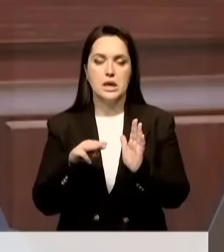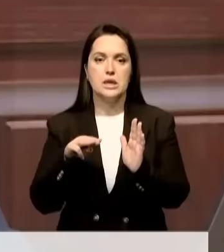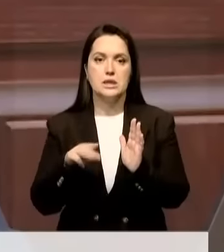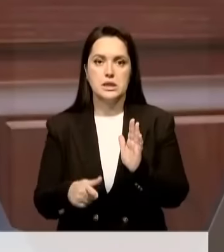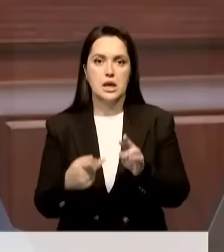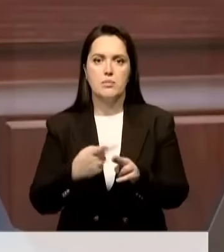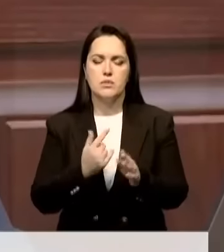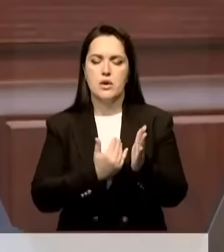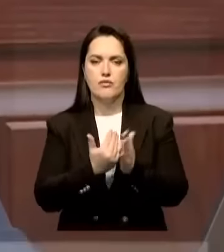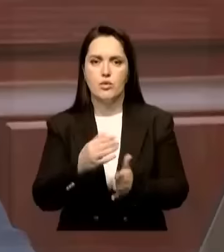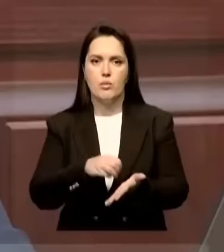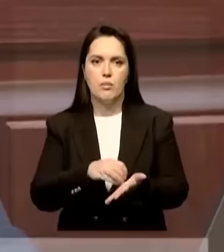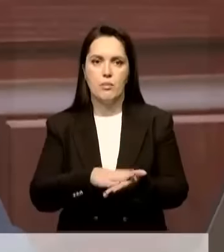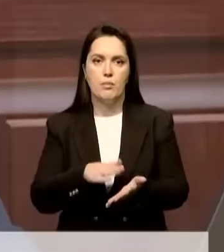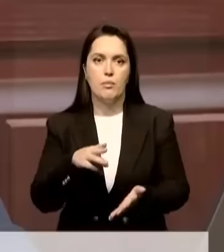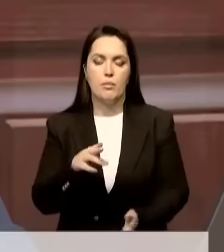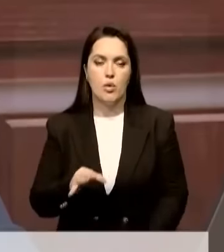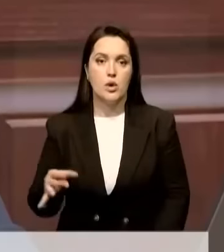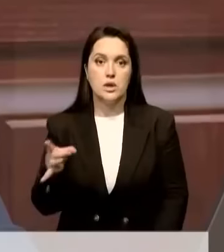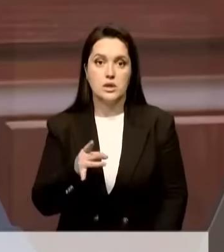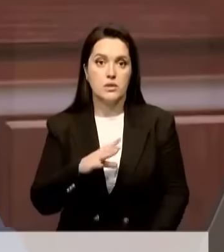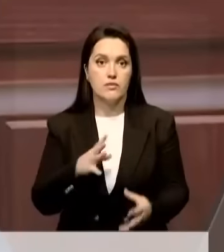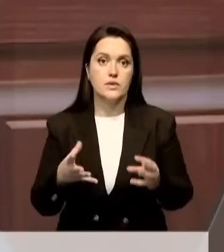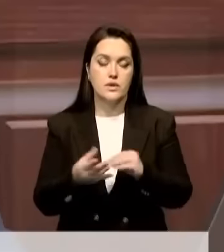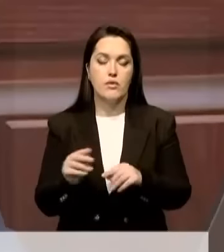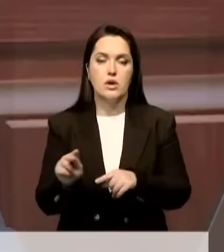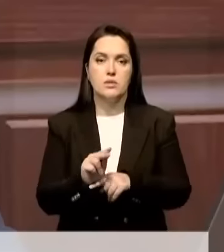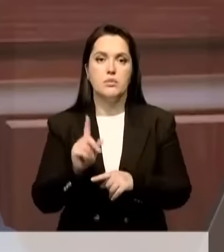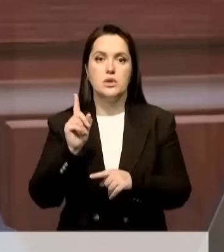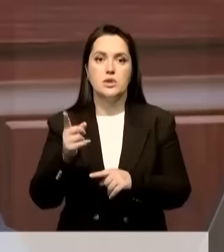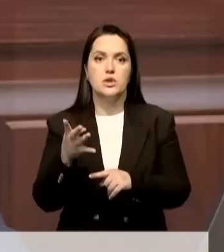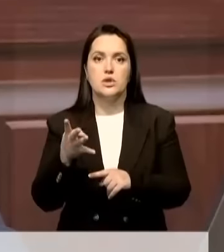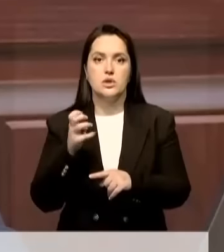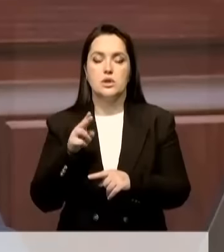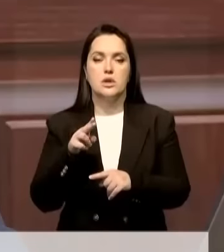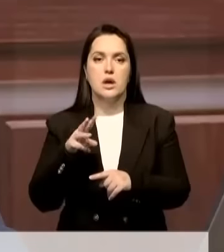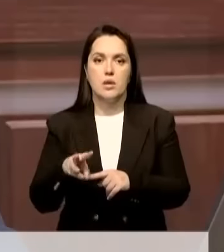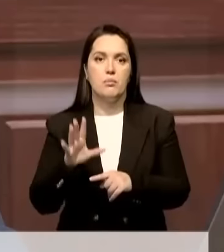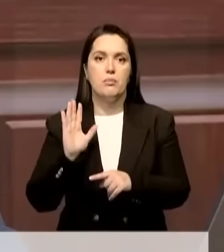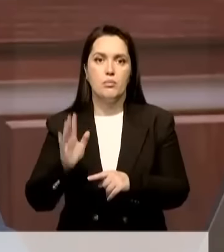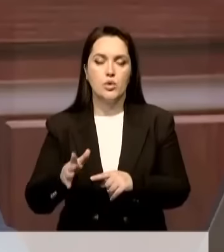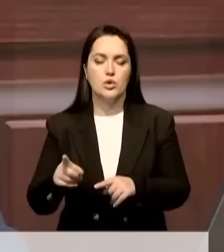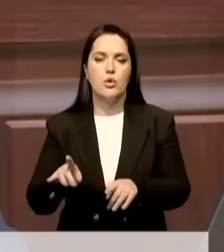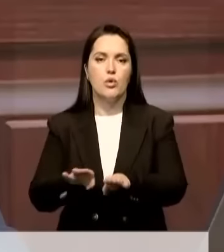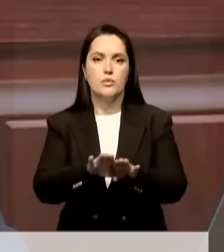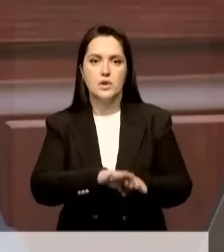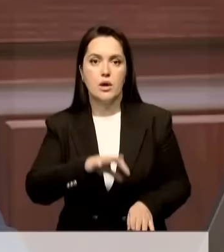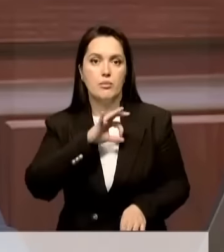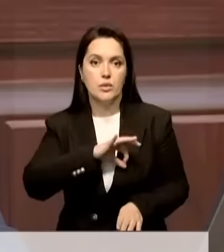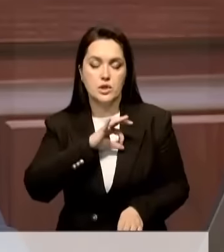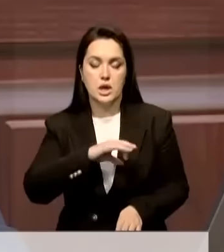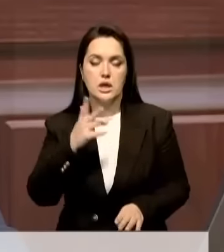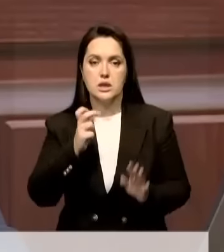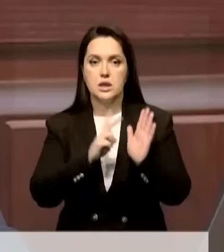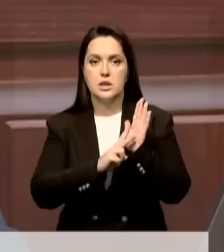самый высокий показатель по республике. Всего отремонтируют 1400 километров дорог общего пользования и